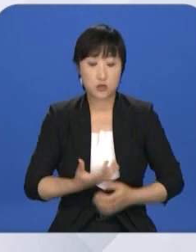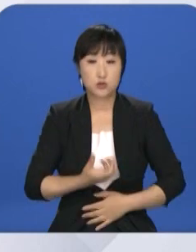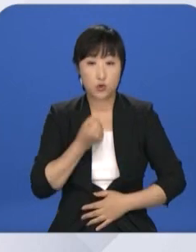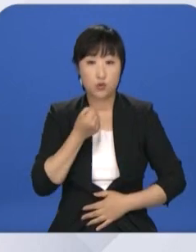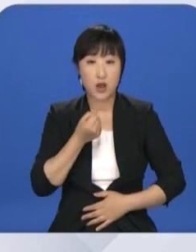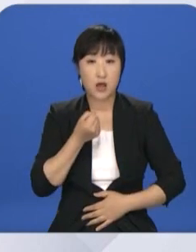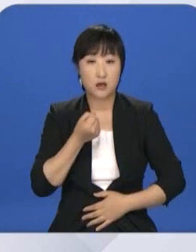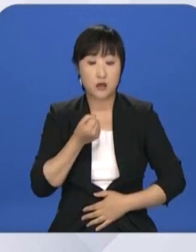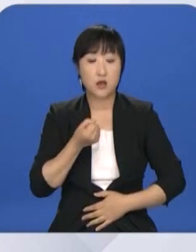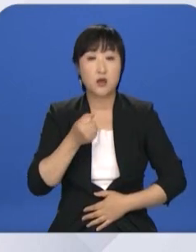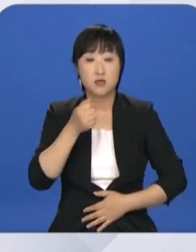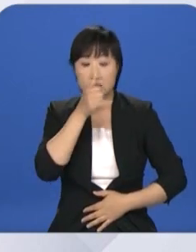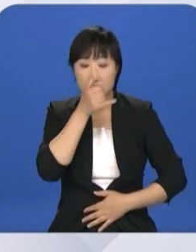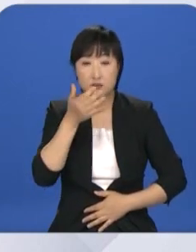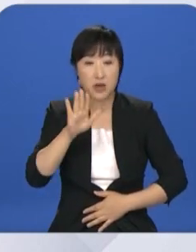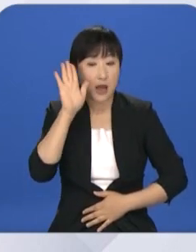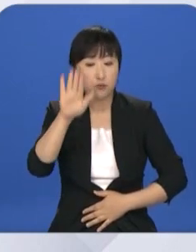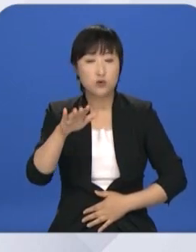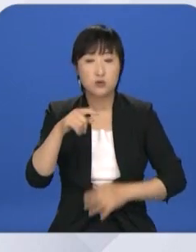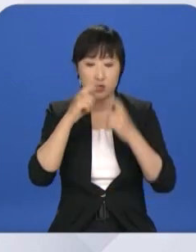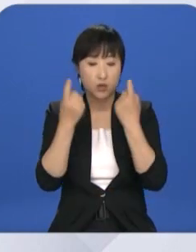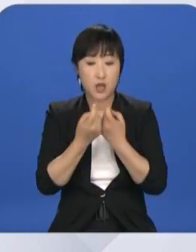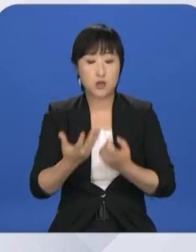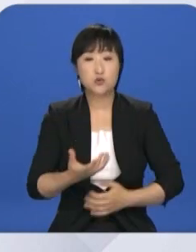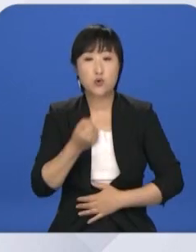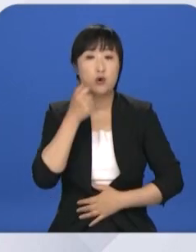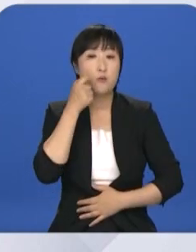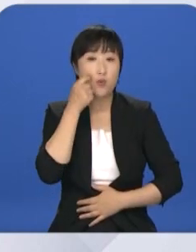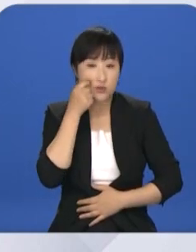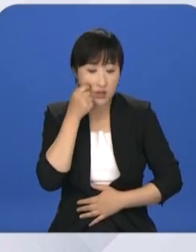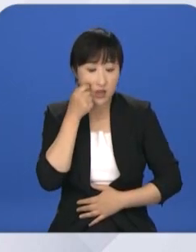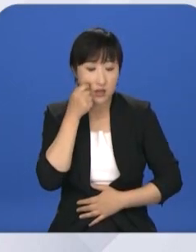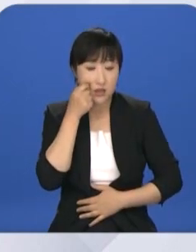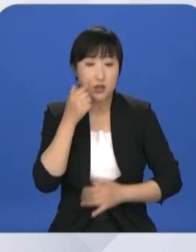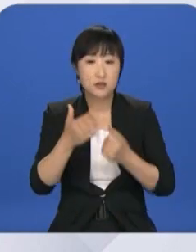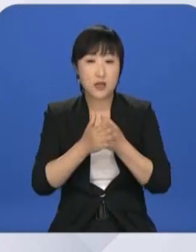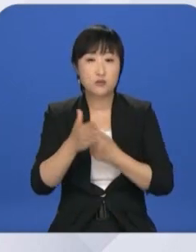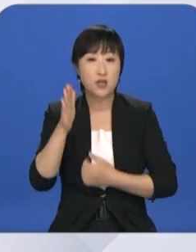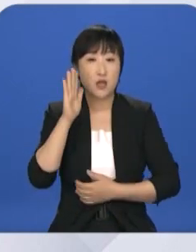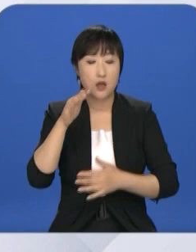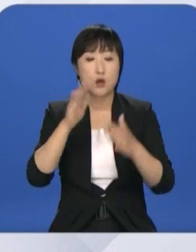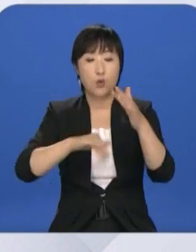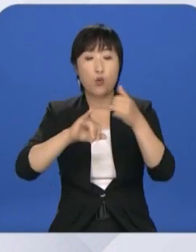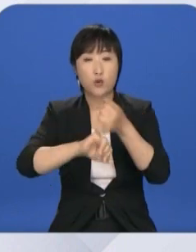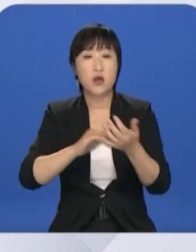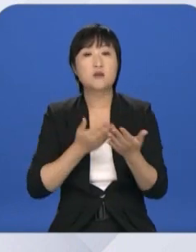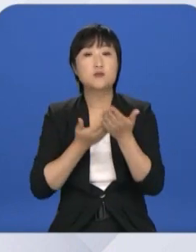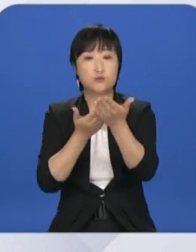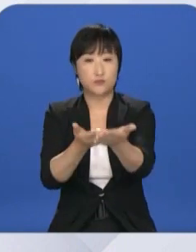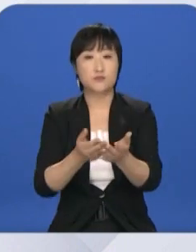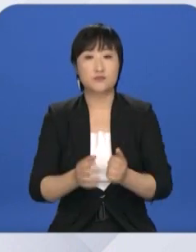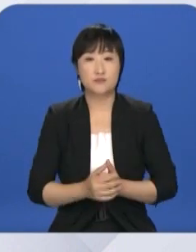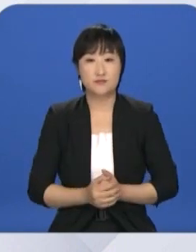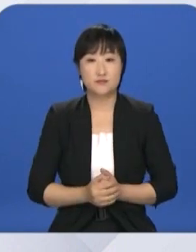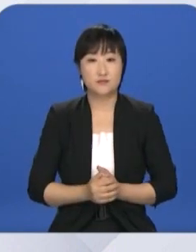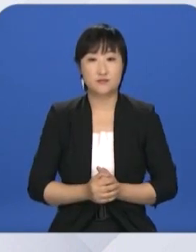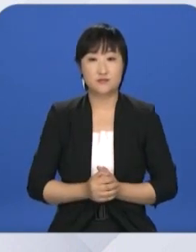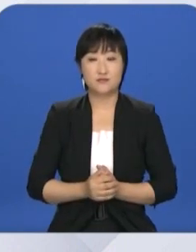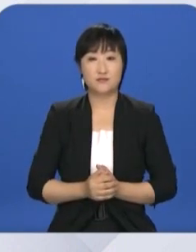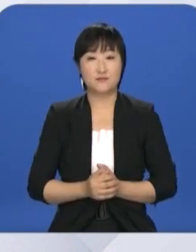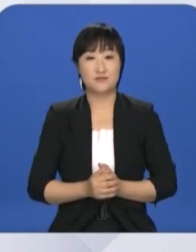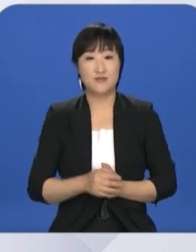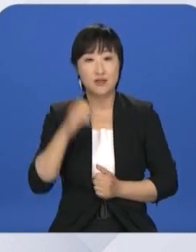개인 소유가 안 된다고 그래서 그런 공약을 한번 해봤습니다. 예. 그것이 그냥 나온